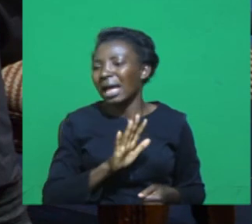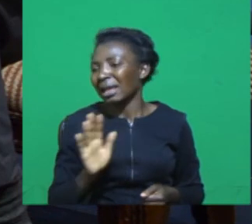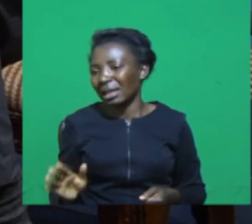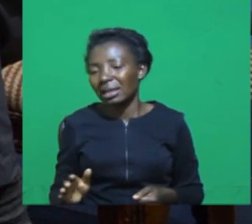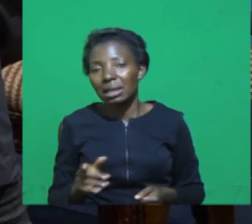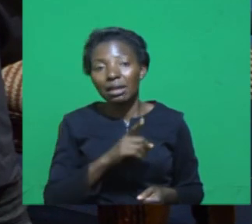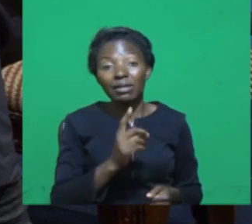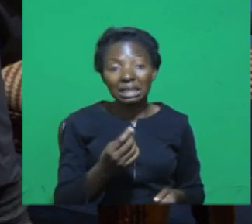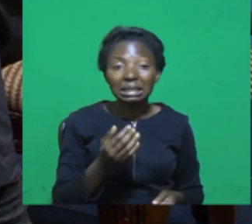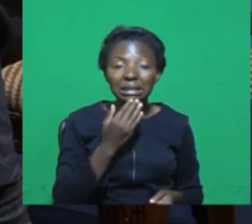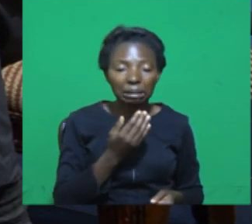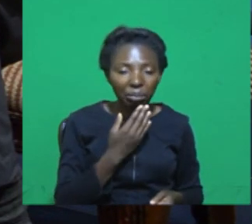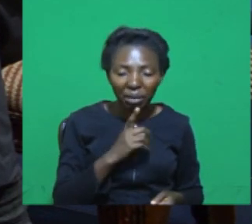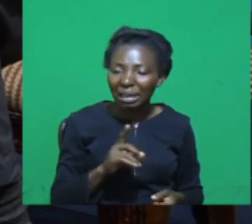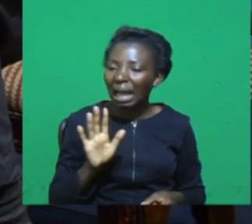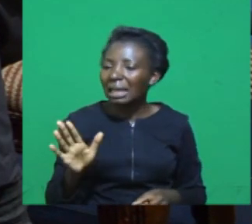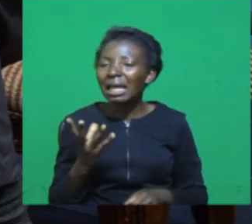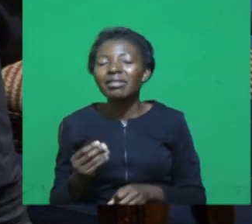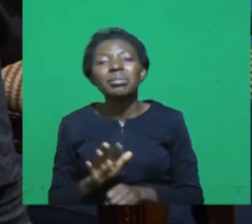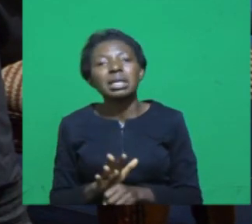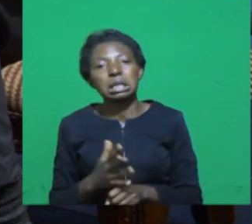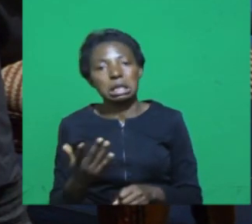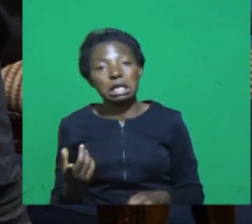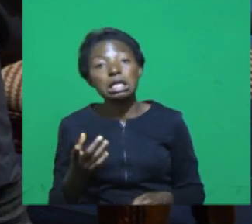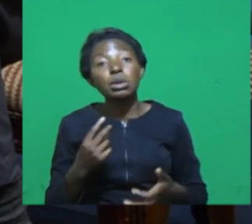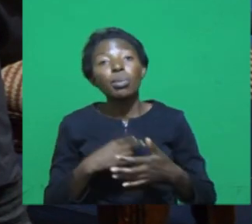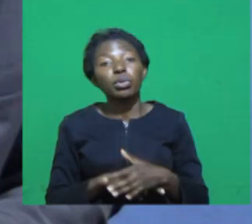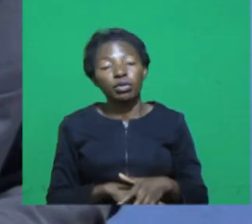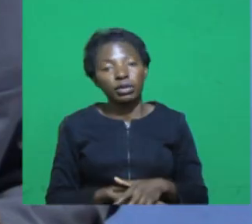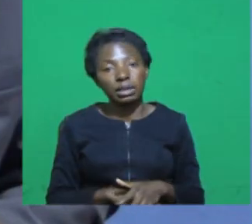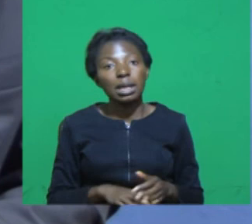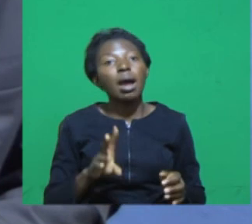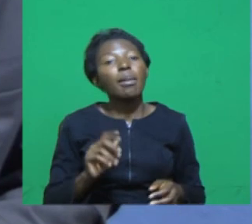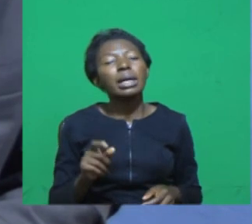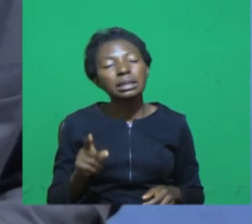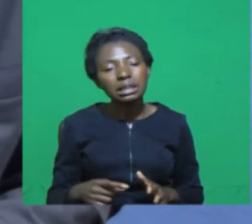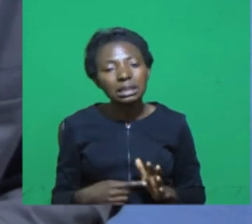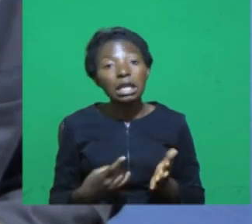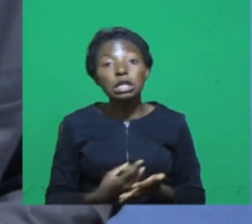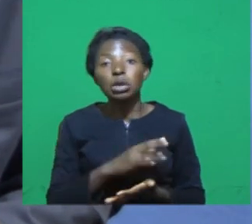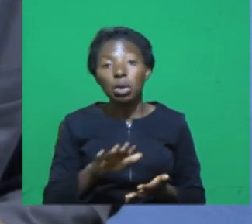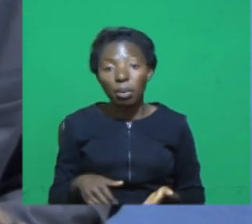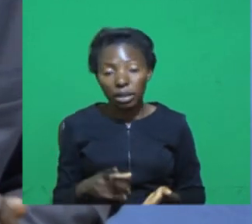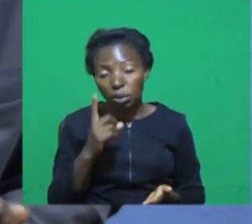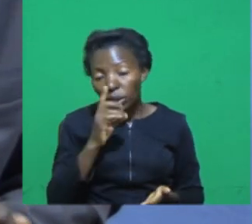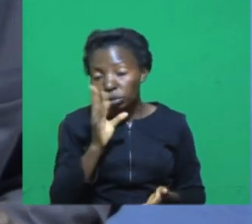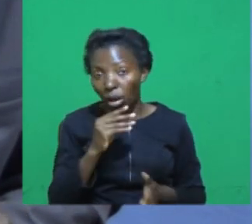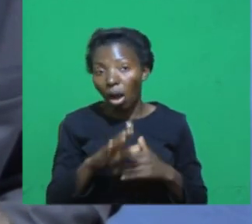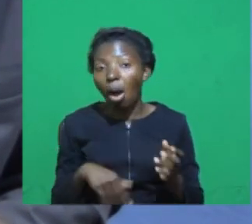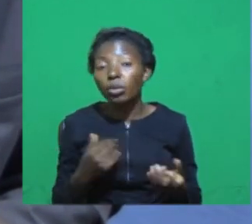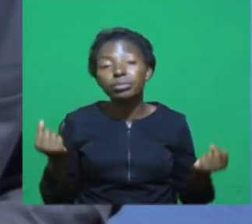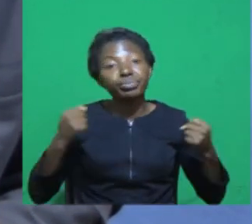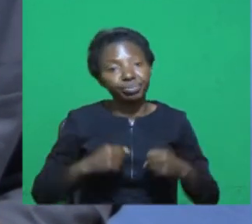simple, mumwe ane zvakawanda. Ichi chiprofita chine zvachiri kureva pastor, but zvinototibatsirawo panyaya yedressing.